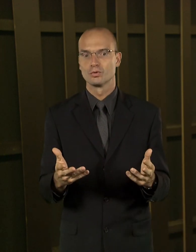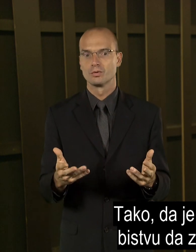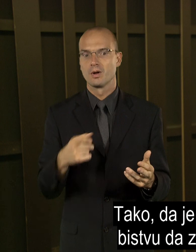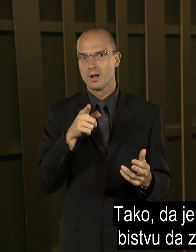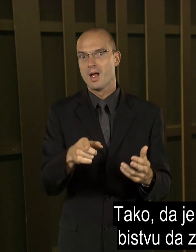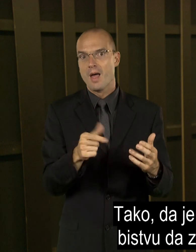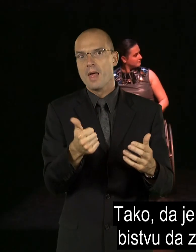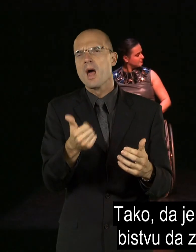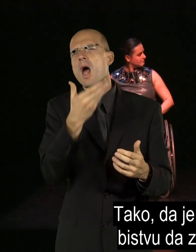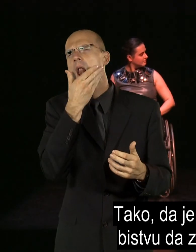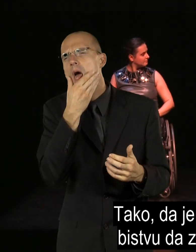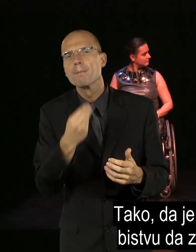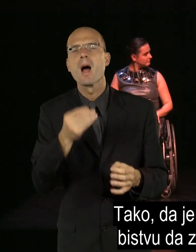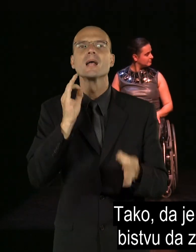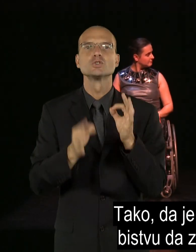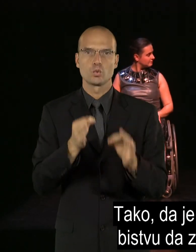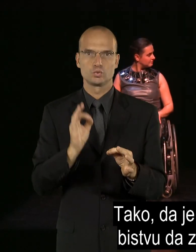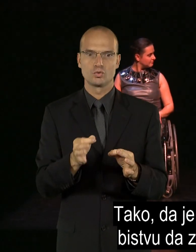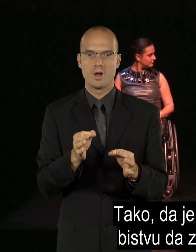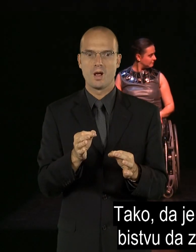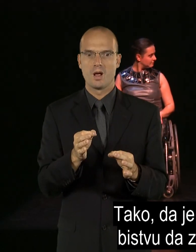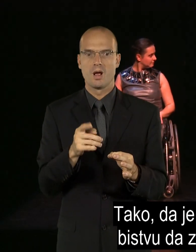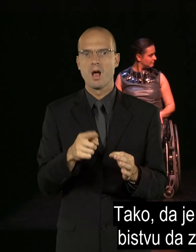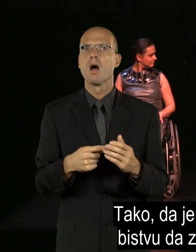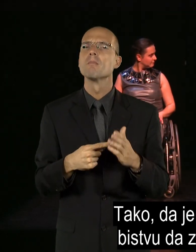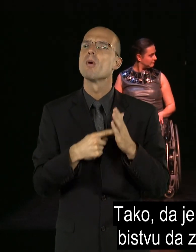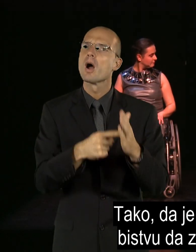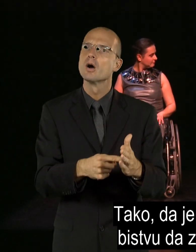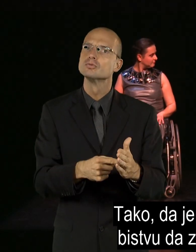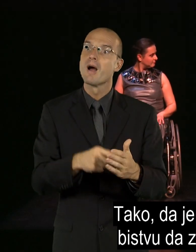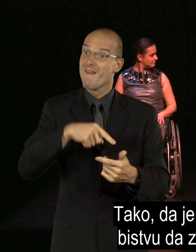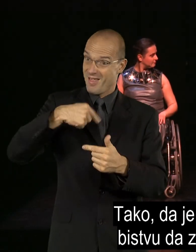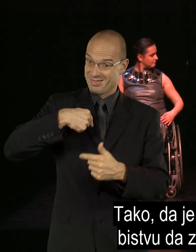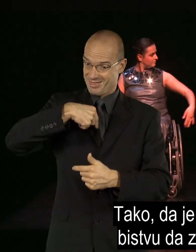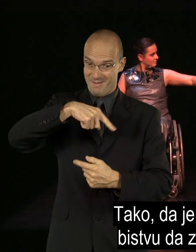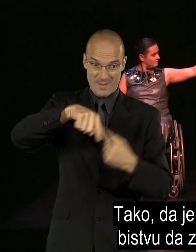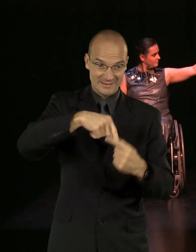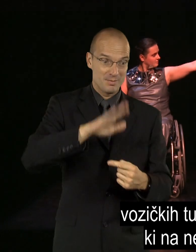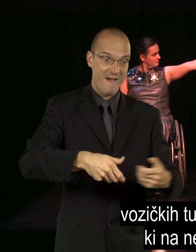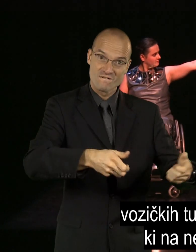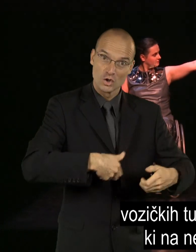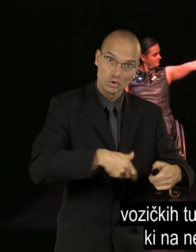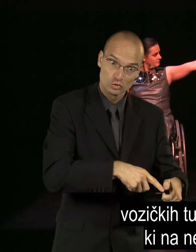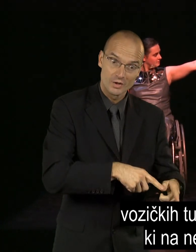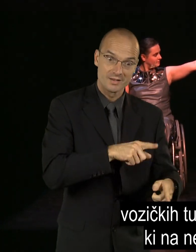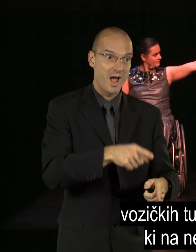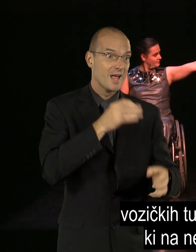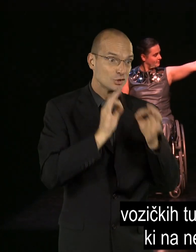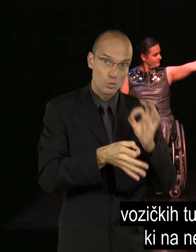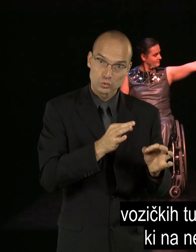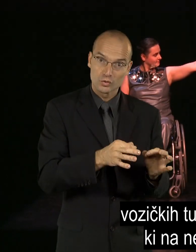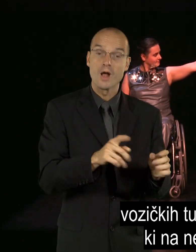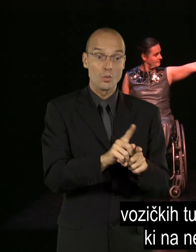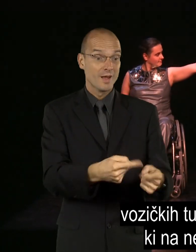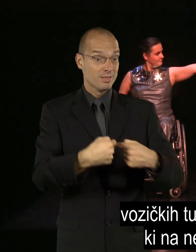da je to res ena lepa izkušnja in v bistvu da zelo veliko plesalcem na vozičkih tudi ta izkušnja